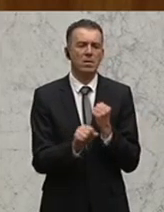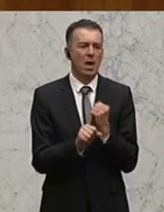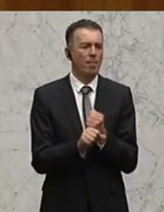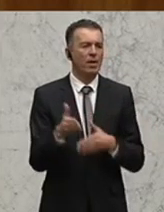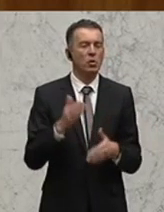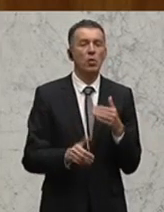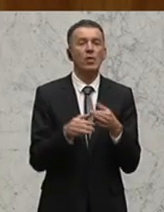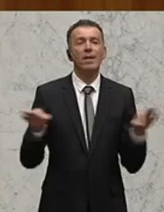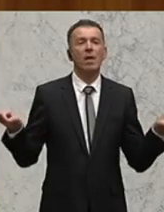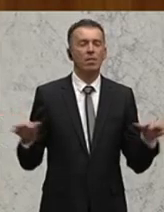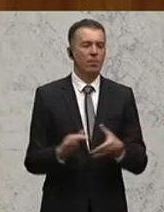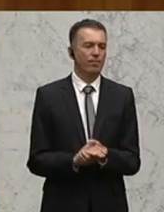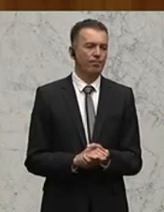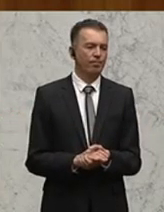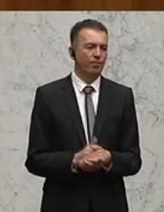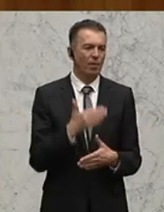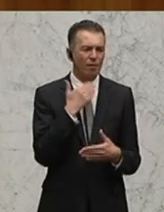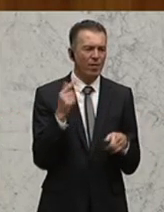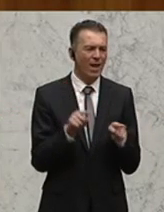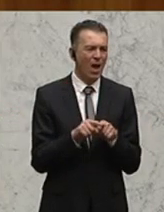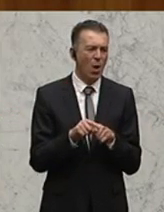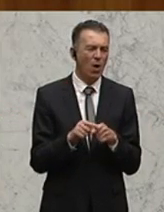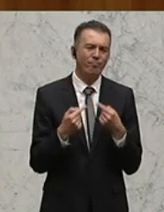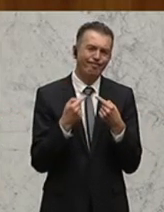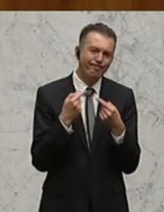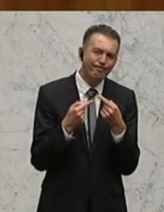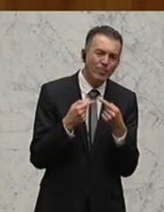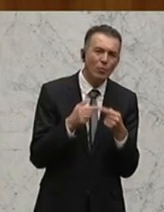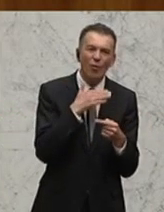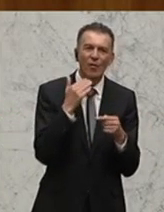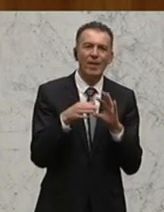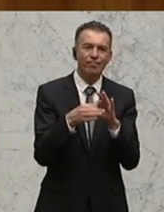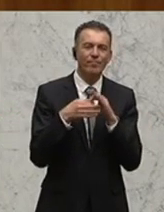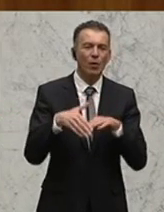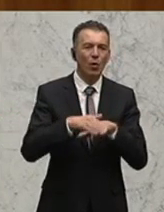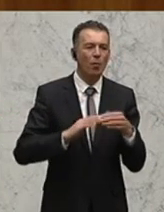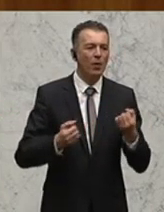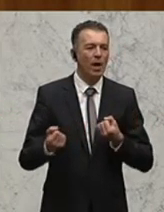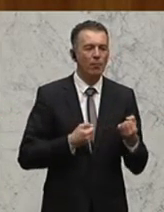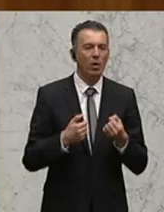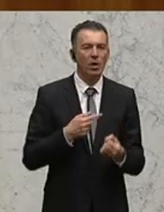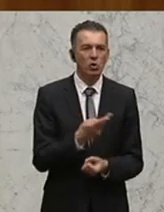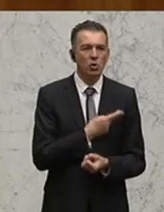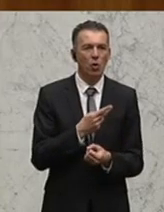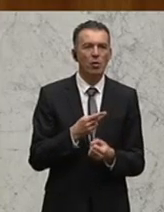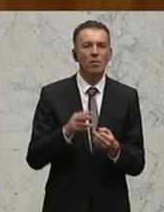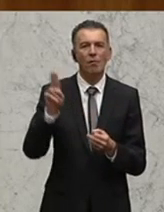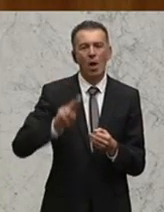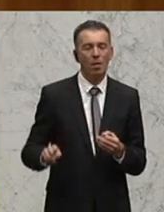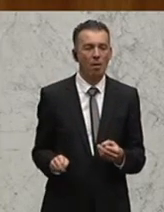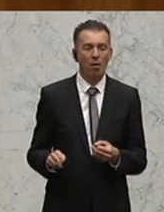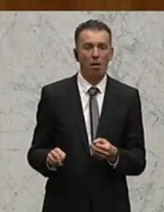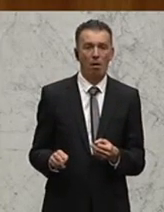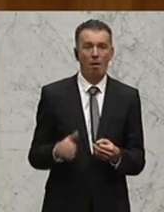Schluss sei mir noch ein Satz gewährt, weil hier sehr viel auch Kommunalpolitisches gesagt wurde. Ich bin mit Stolz Vorarlberger und würde nichts über mein Heimatland